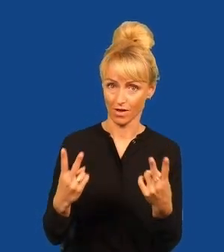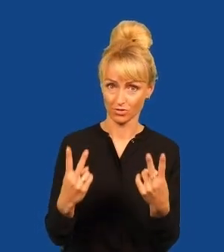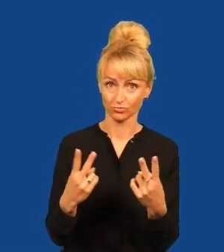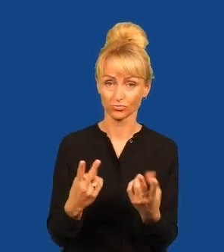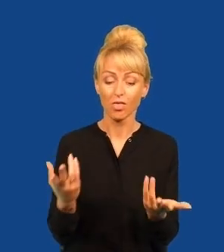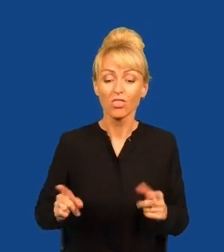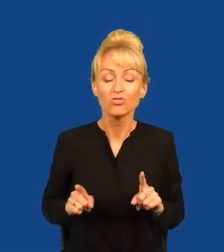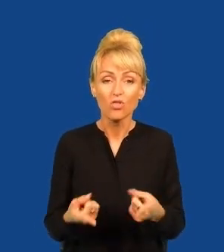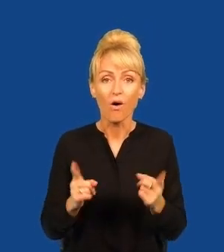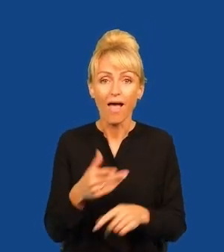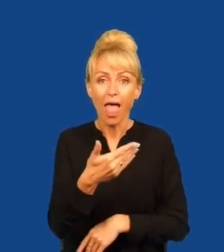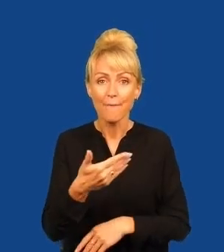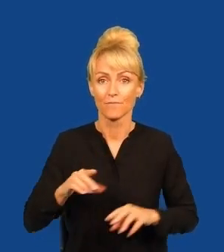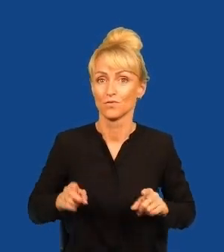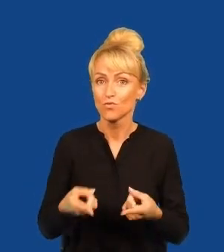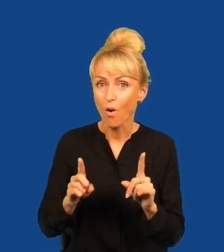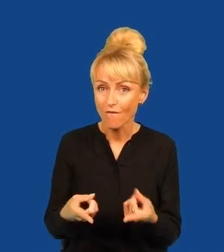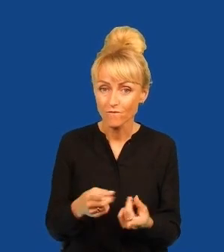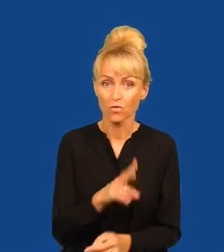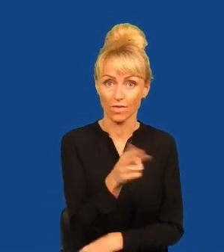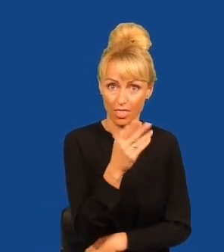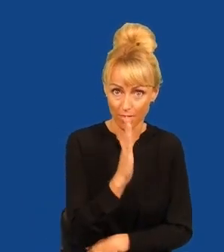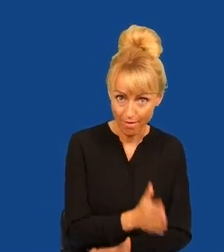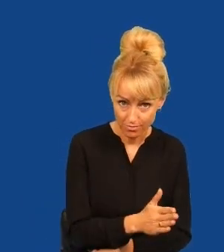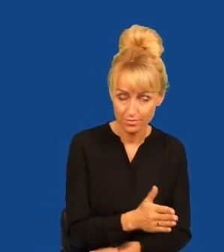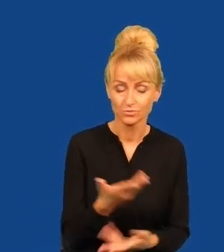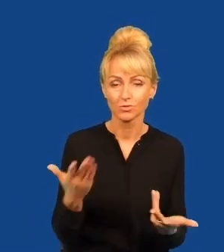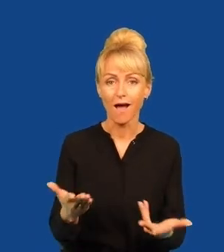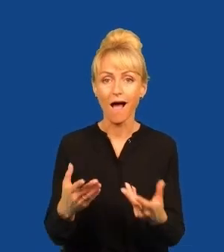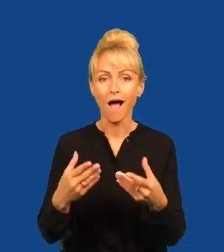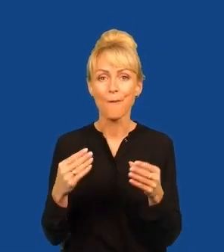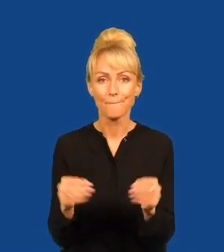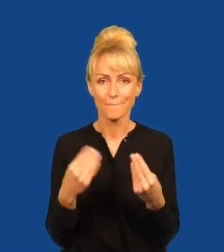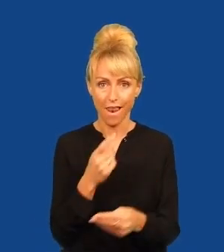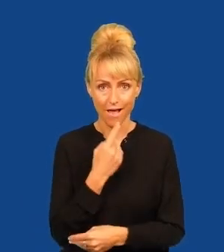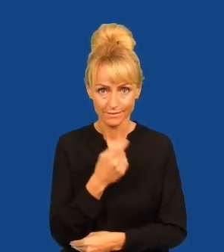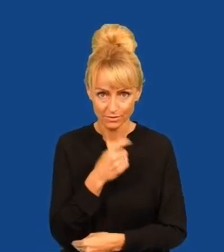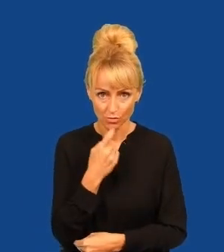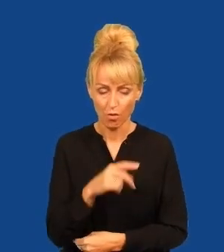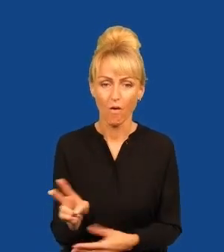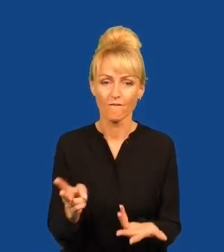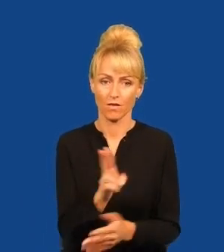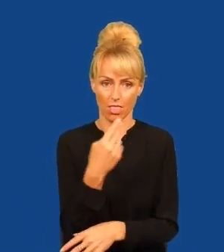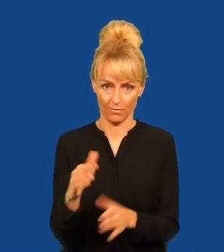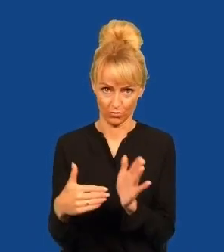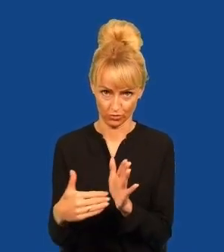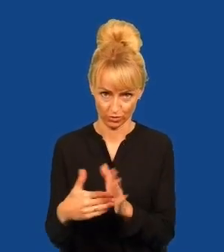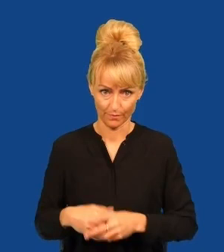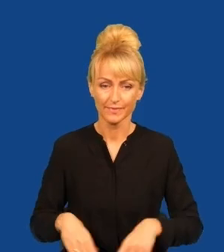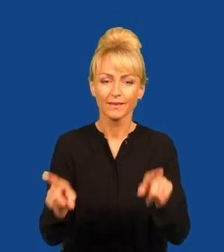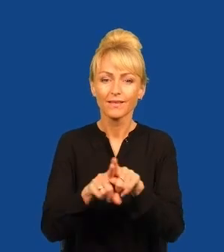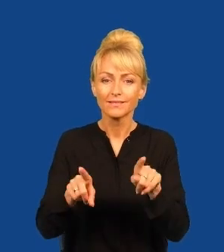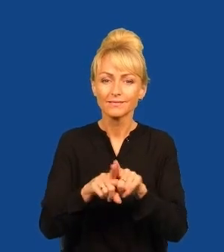przyda, kiedy będziemy potrzebowali dalej plastiku. I ostatnie miejsce, tak zwany potykacz, czyli przy kopiowaniu tego numeru i